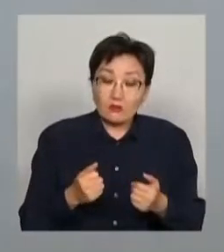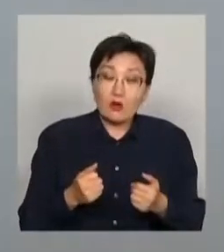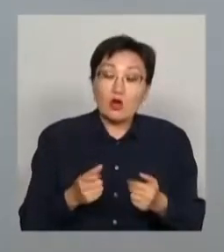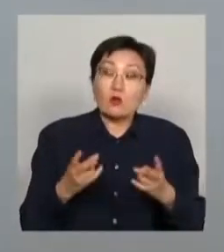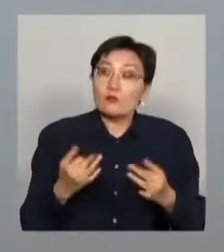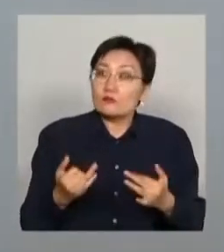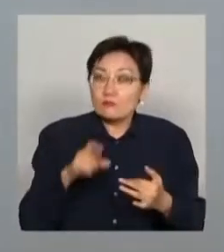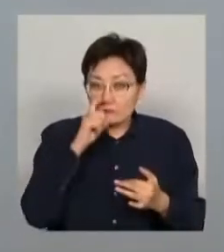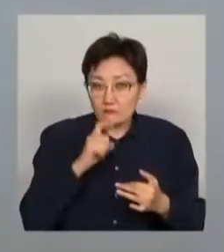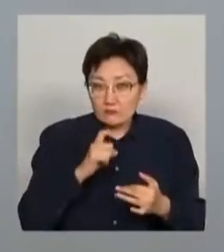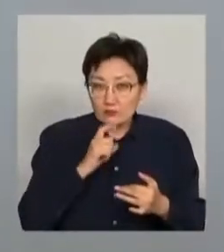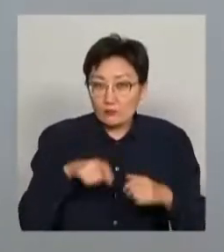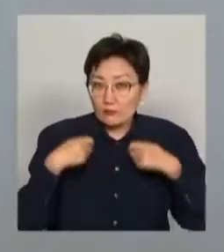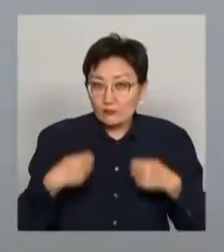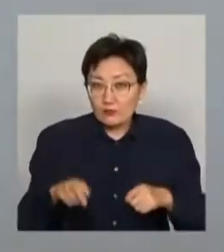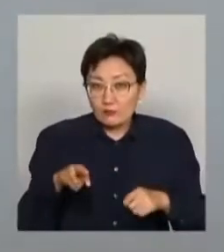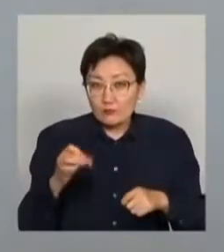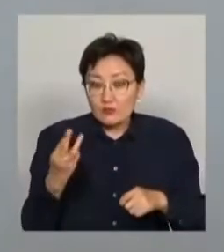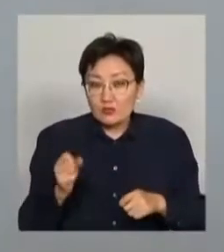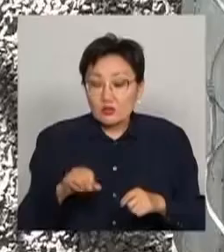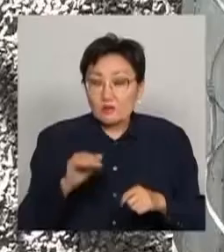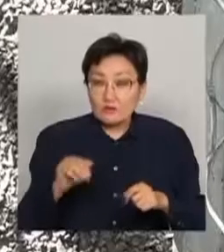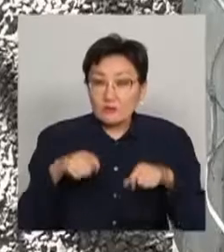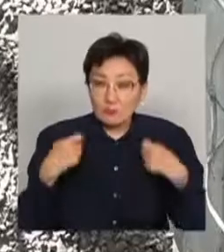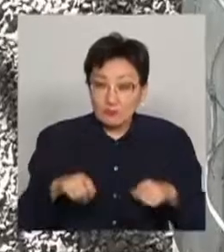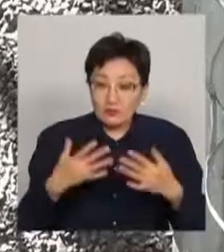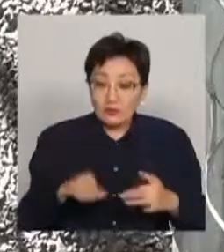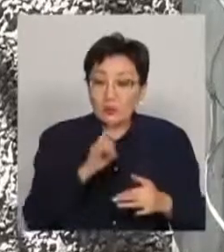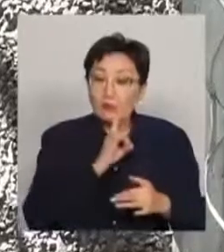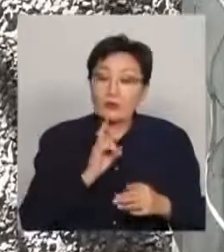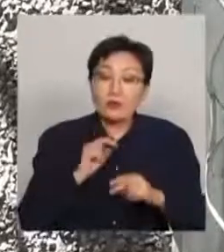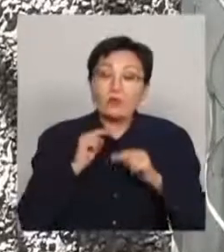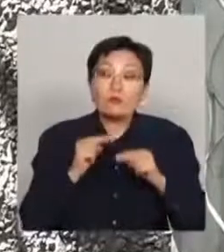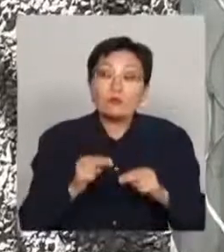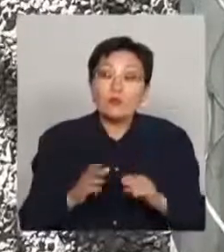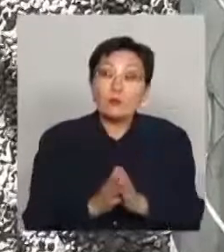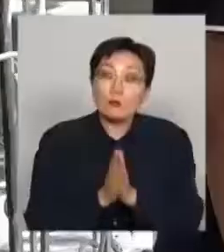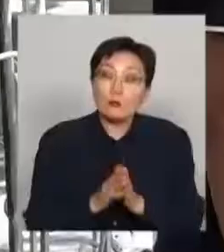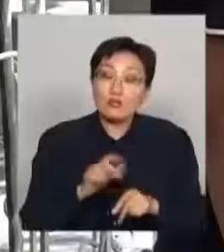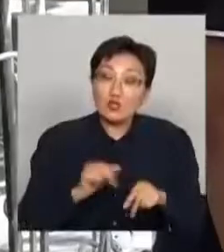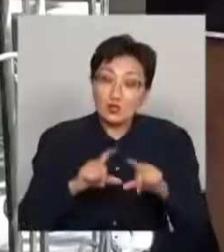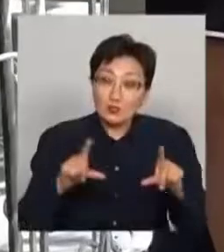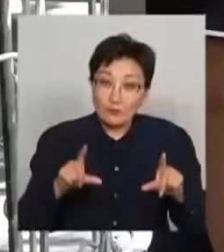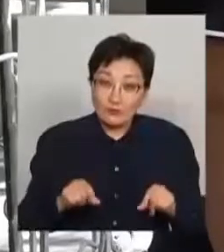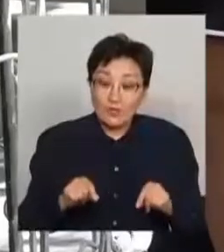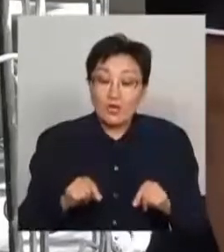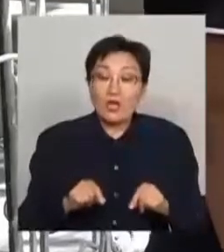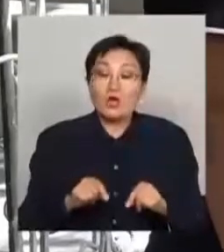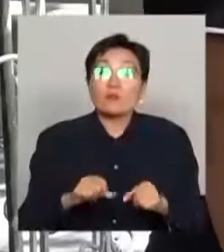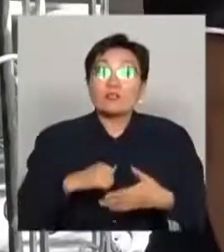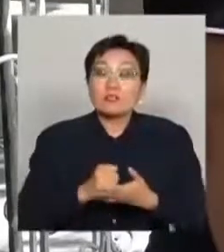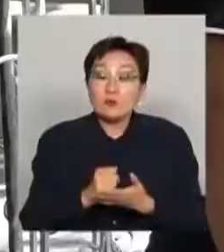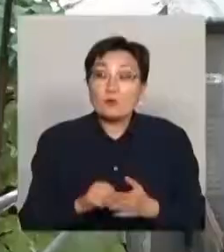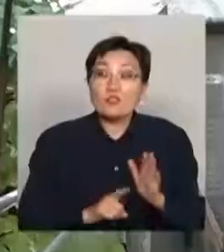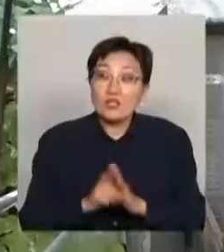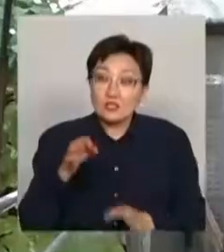Ну тогда непонятно, она перепродана. Миша уже официально продал эту квартиру. Женщина обратилась за помощью в правоохранительные органы. В полиции факт подтвердили и